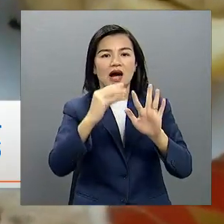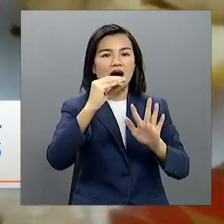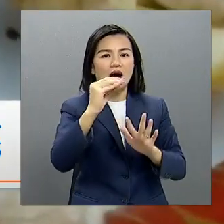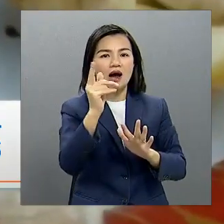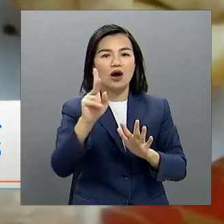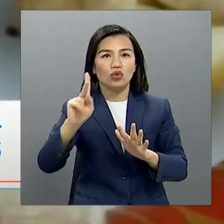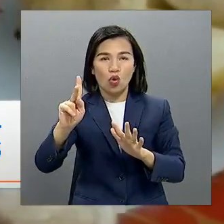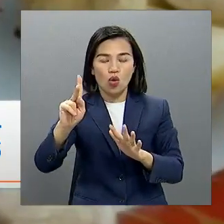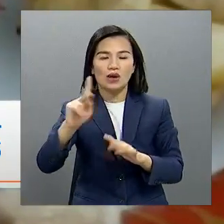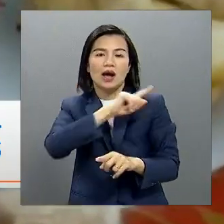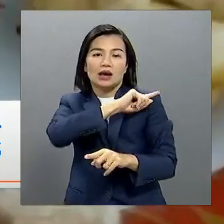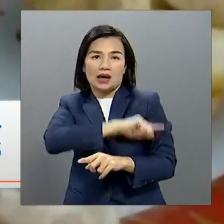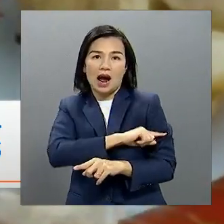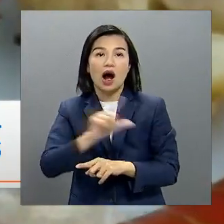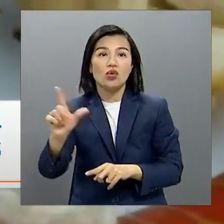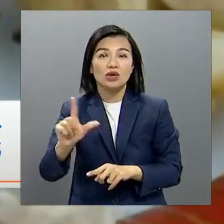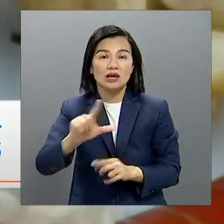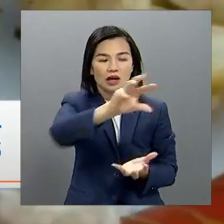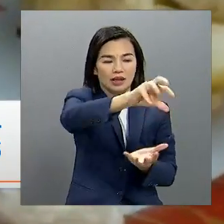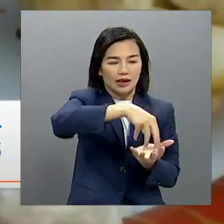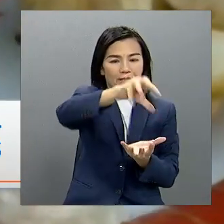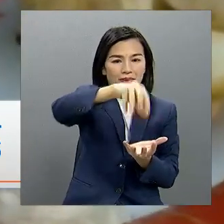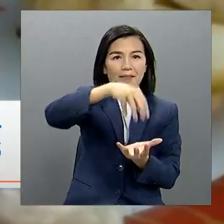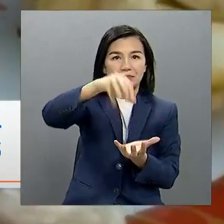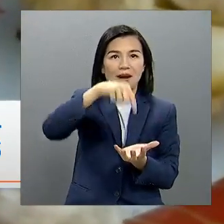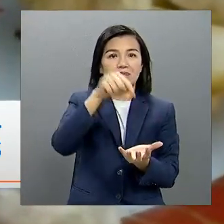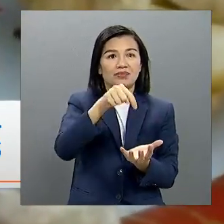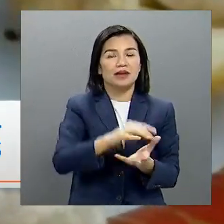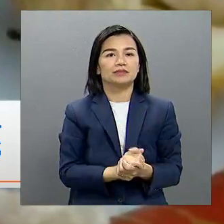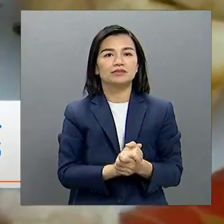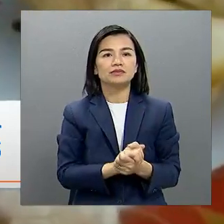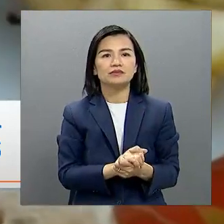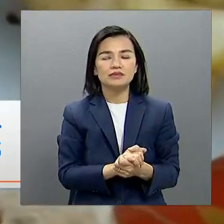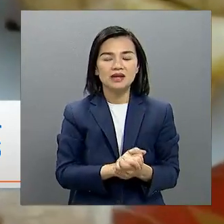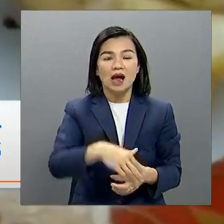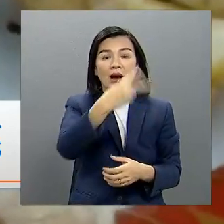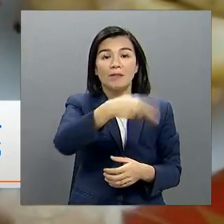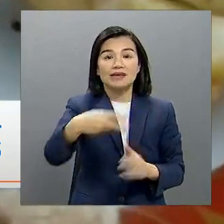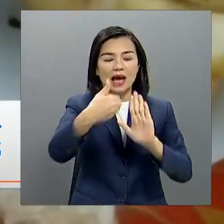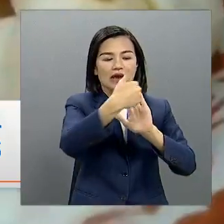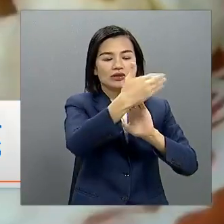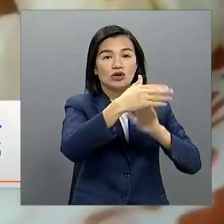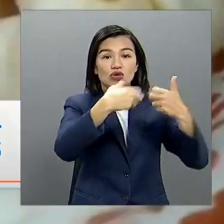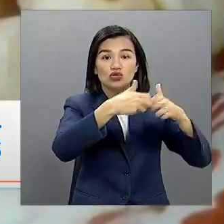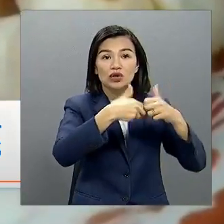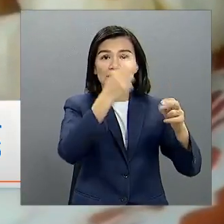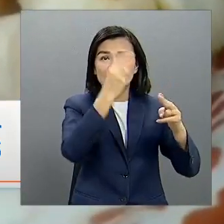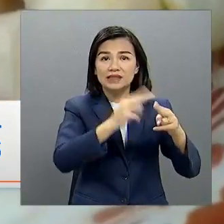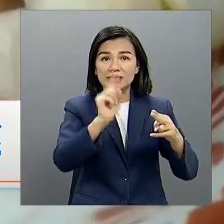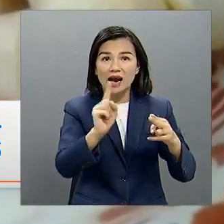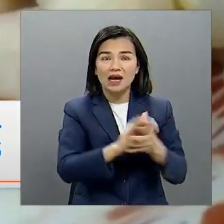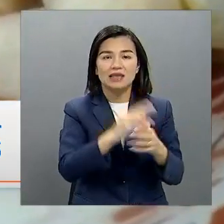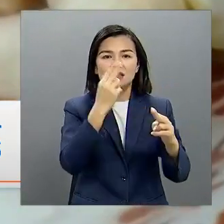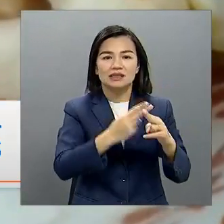องที่ชาวบ้านเราเก็บมาได้เป็นจำนวนมากนะคะเห็ดระโงกเนี่ยมีภาษาท้องถิ่นด้วยชาวบ้านจังหวัดสุรินทร์เนี่ยเขาเรียกว่าเห็ดอันซอง อันซ